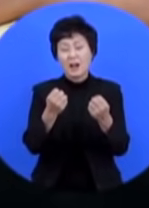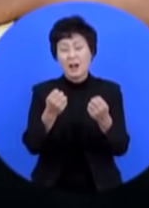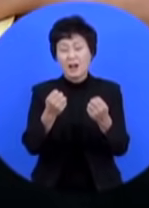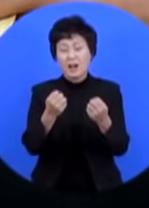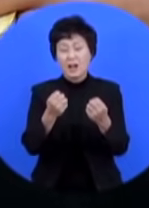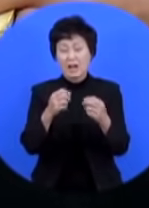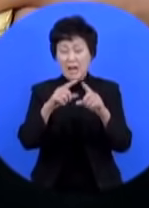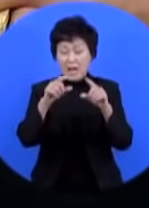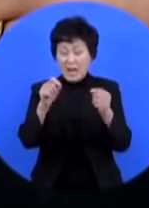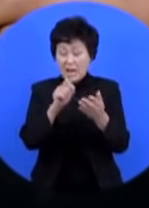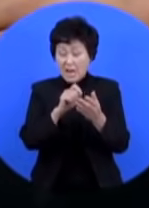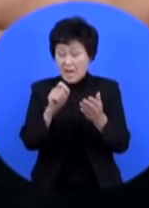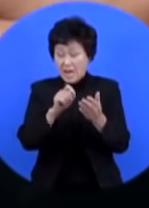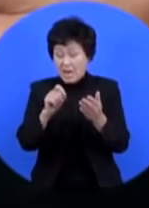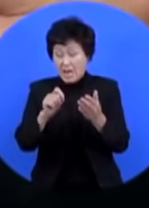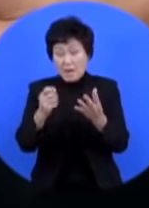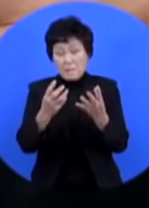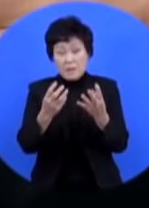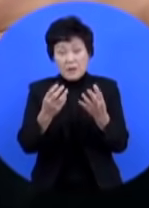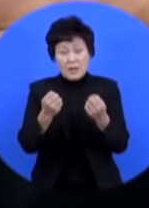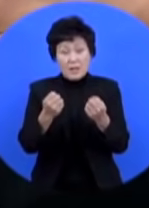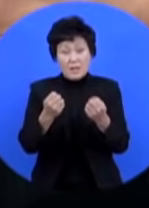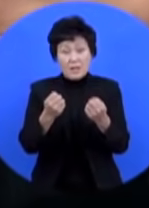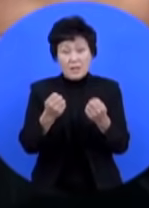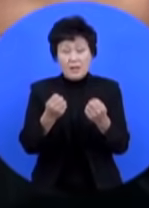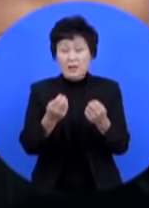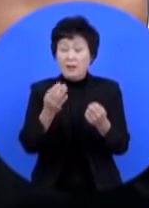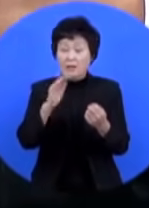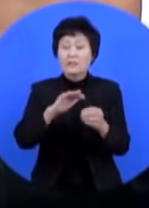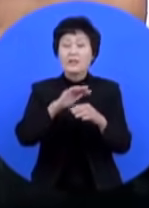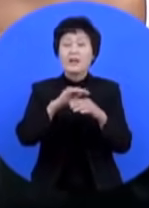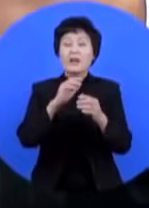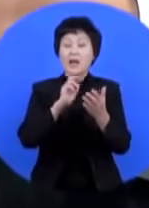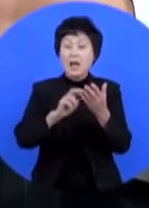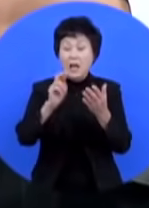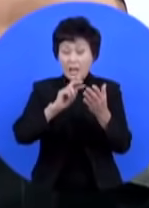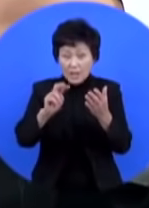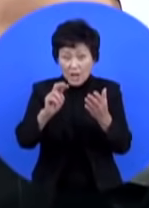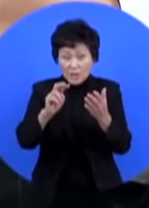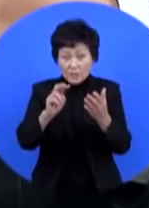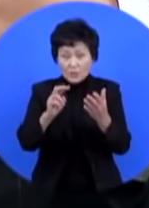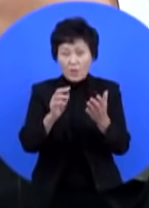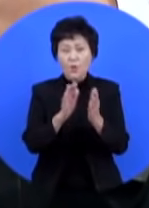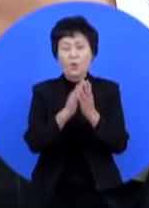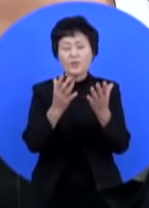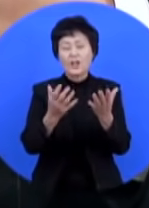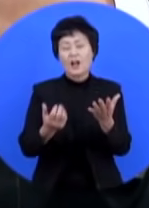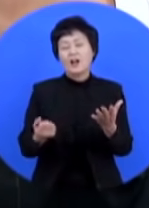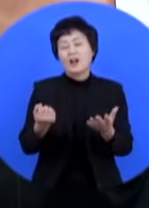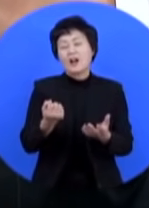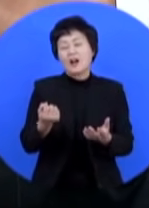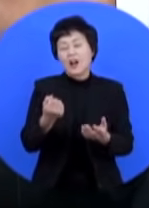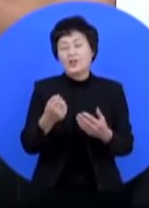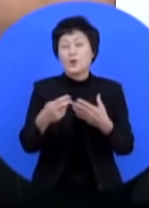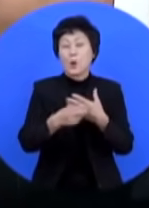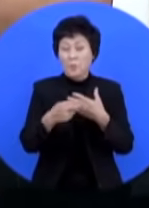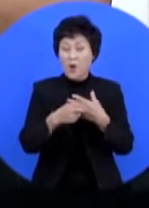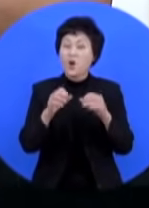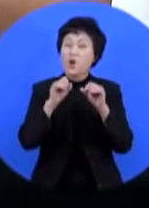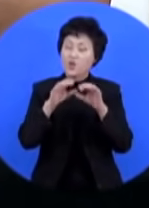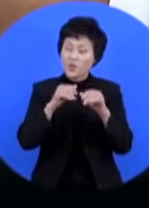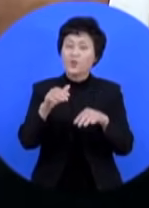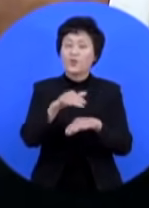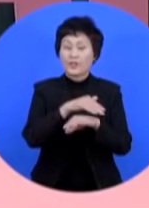그러니까요. 잘 쳤어. 예. 근데 이 찬송가를 들고 병원 선교를 이렇게 다녔다고요? 예, 은평구에 있는 서울